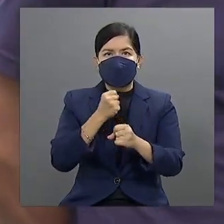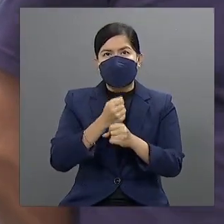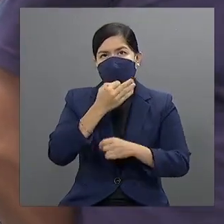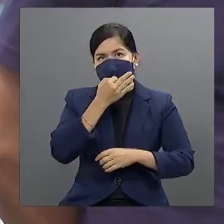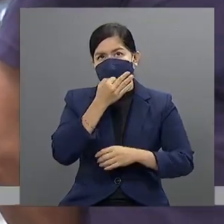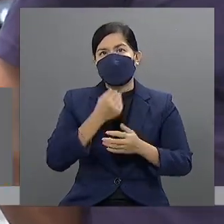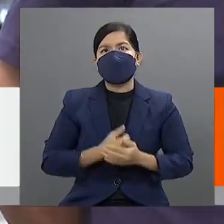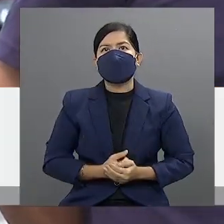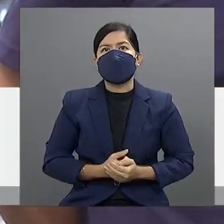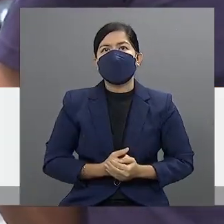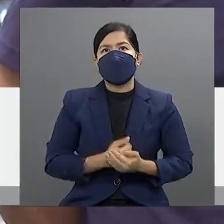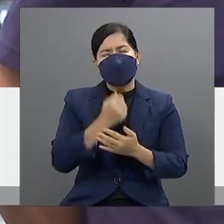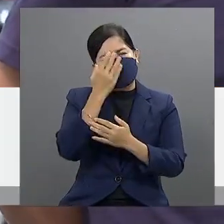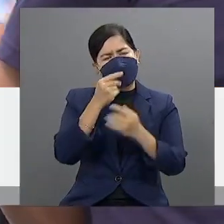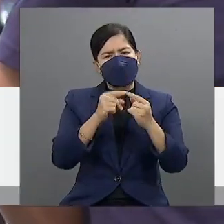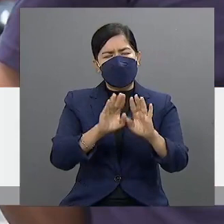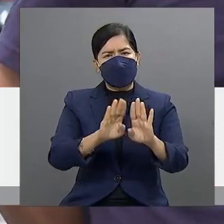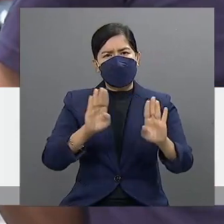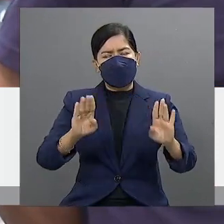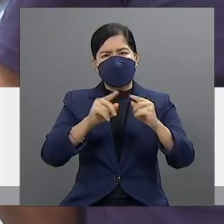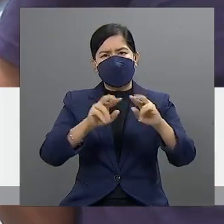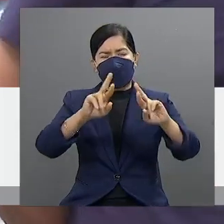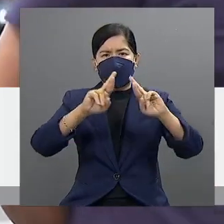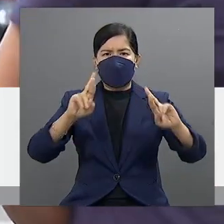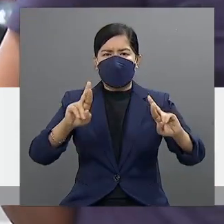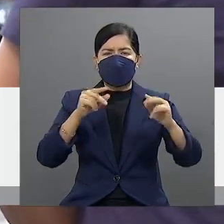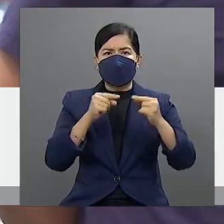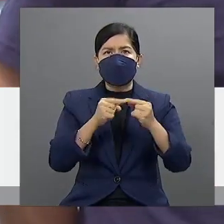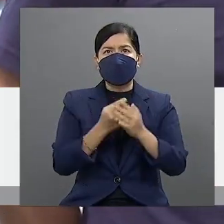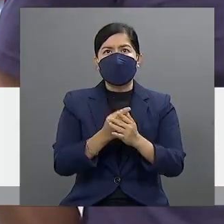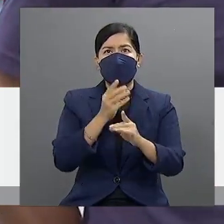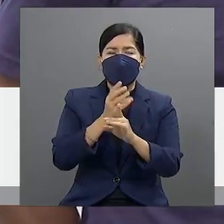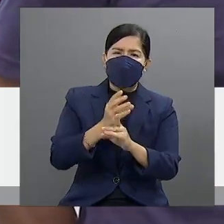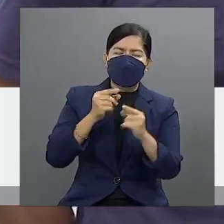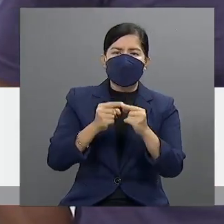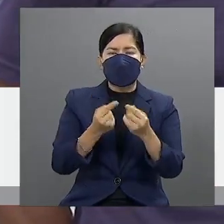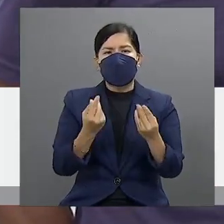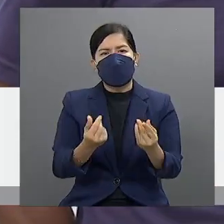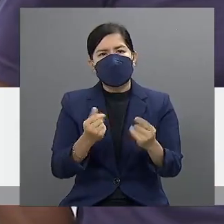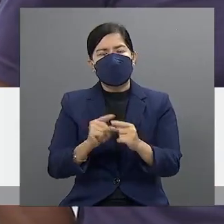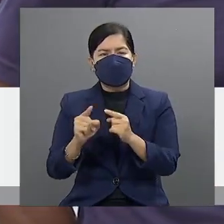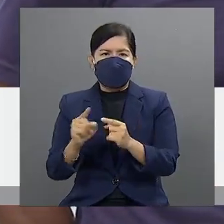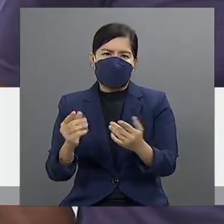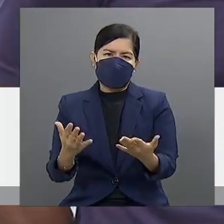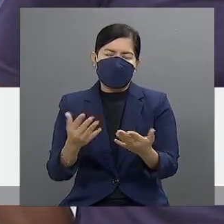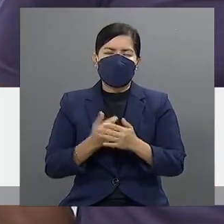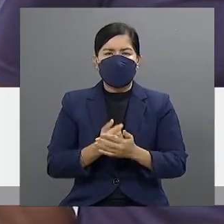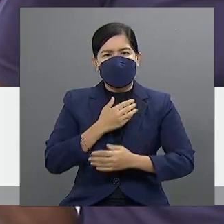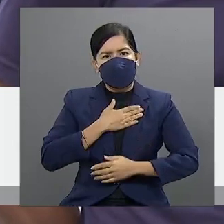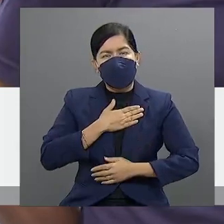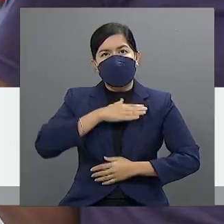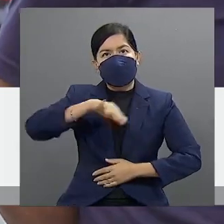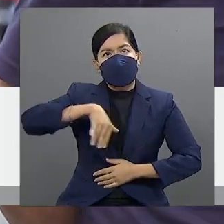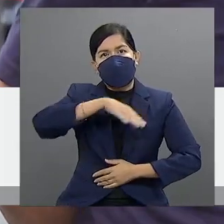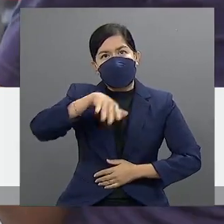ริการไม่ได้อะฮะมีอะไรก็จะต้องปิดสถานบริการปิดสถานบันเทิงอย่างเดียวพวกเราไม่ได้มีแค่นักดนตรี